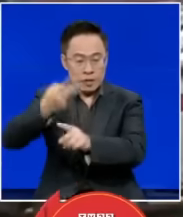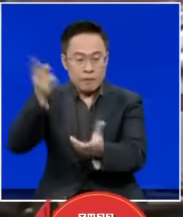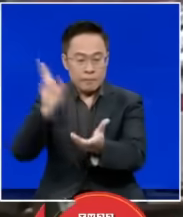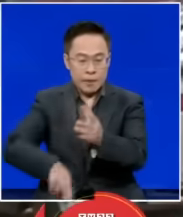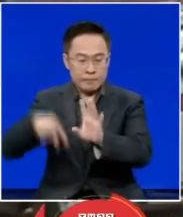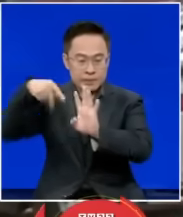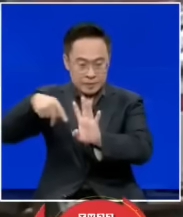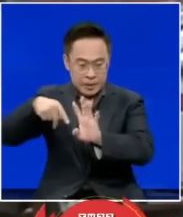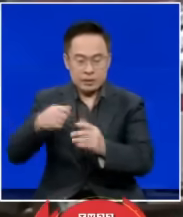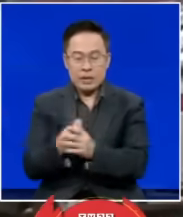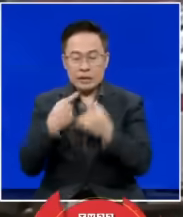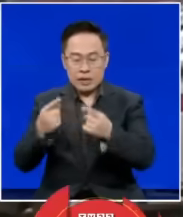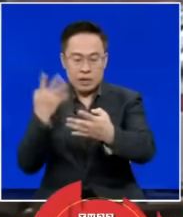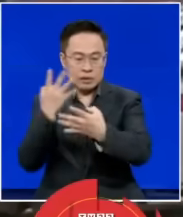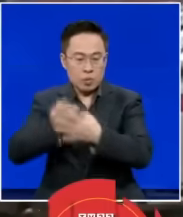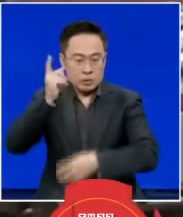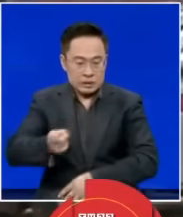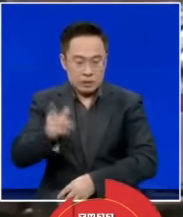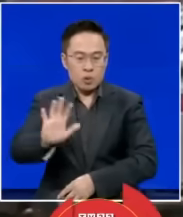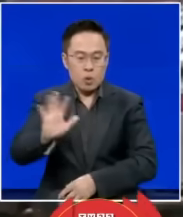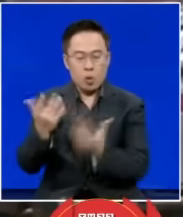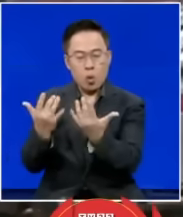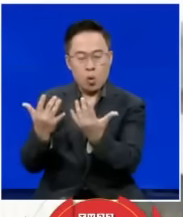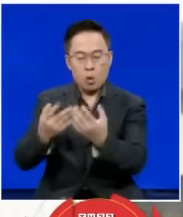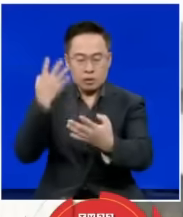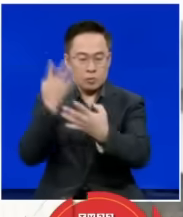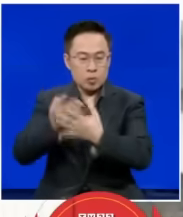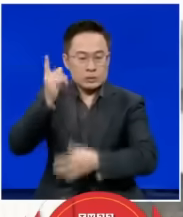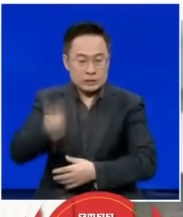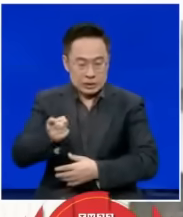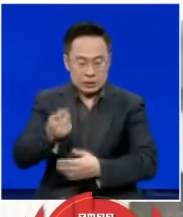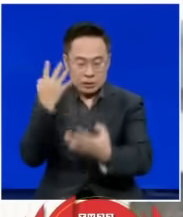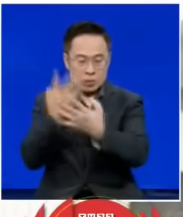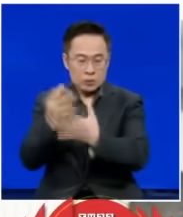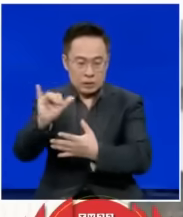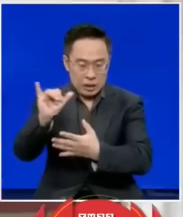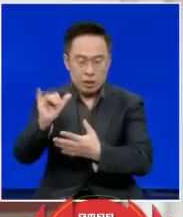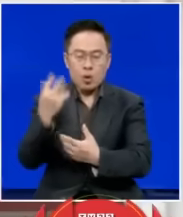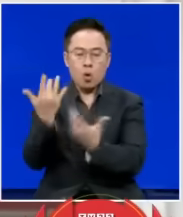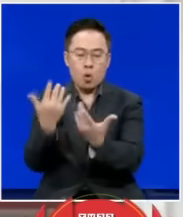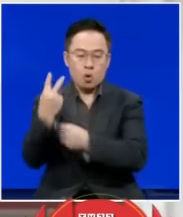รอลงอาญา2ปีพักใบอนุญาตขับขี่6เดือนแล้วก็ให้บำเพ็ญประโยชน์ส